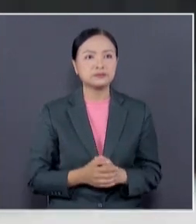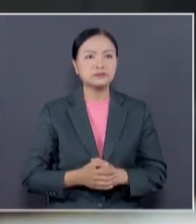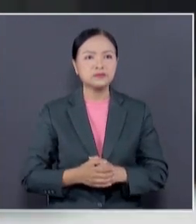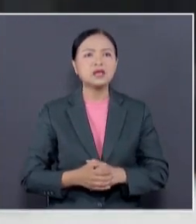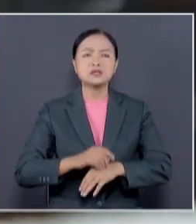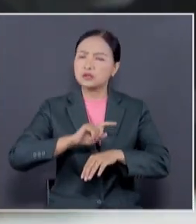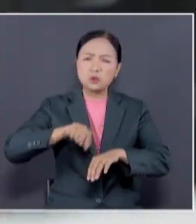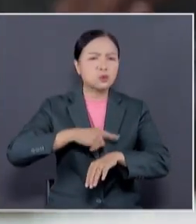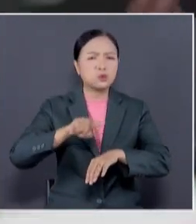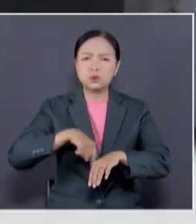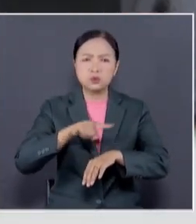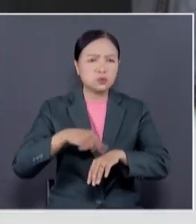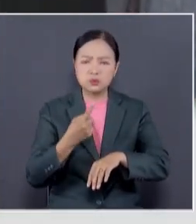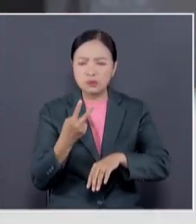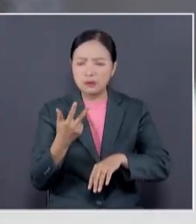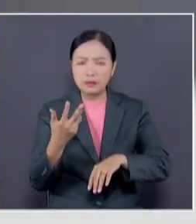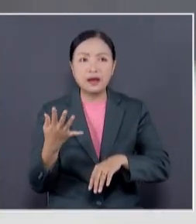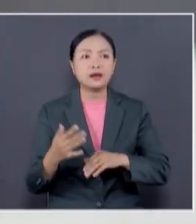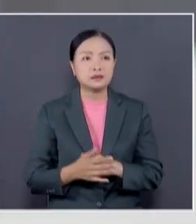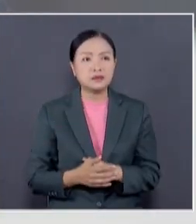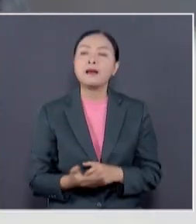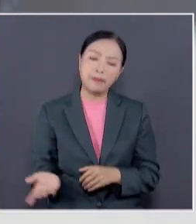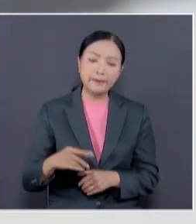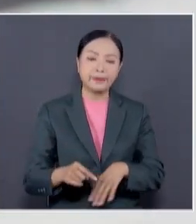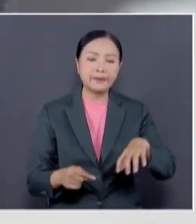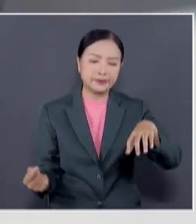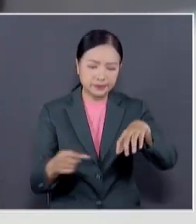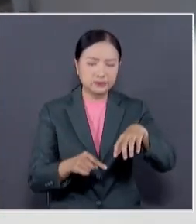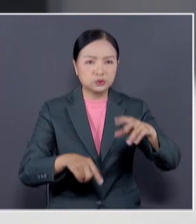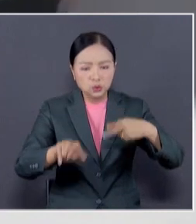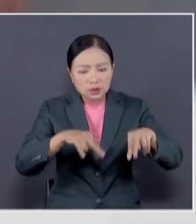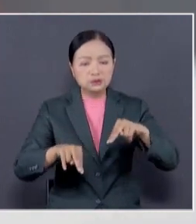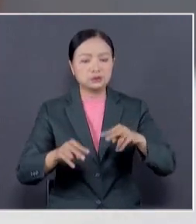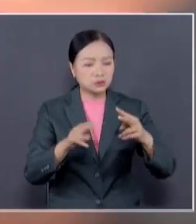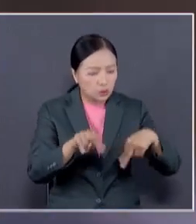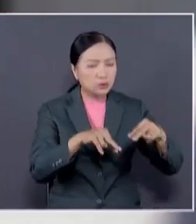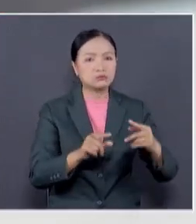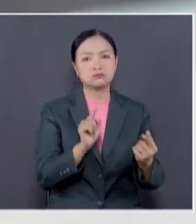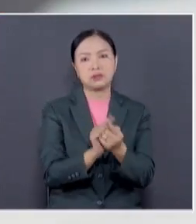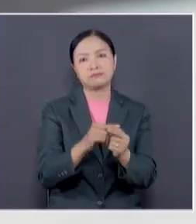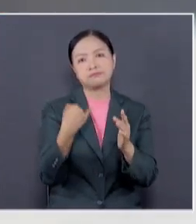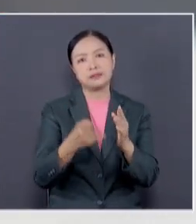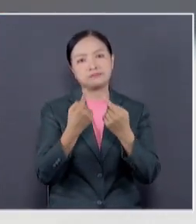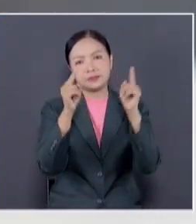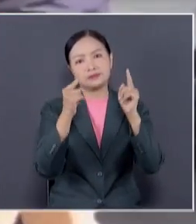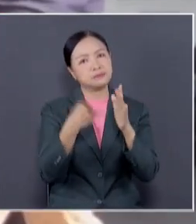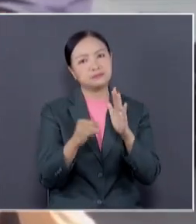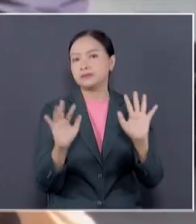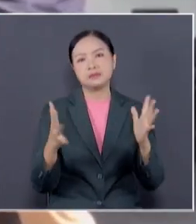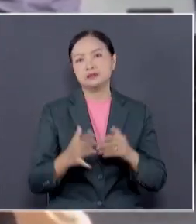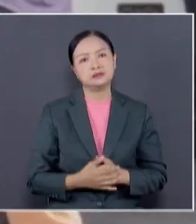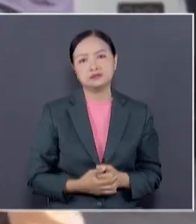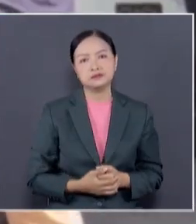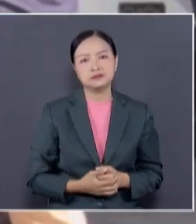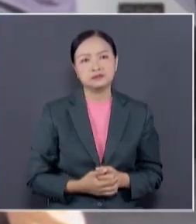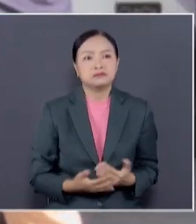ลาหลายชั่วโมงตามรายงานข่าวค้นนะทุกจุดทุกจุดทั้งหมดเลยไม่พบสิ่งผิดปกติแต่อย่างใดโดยระบุว่